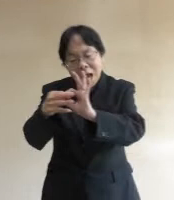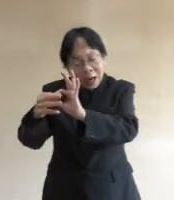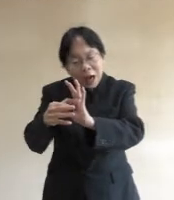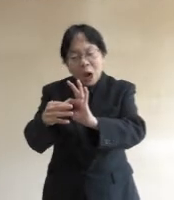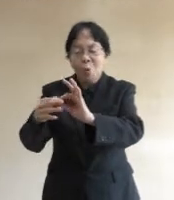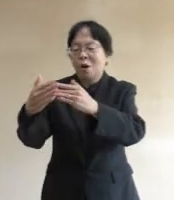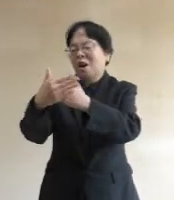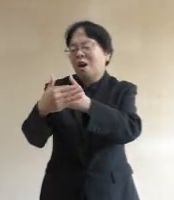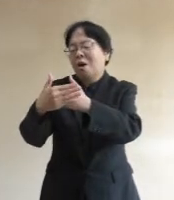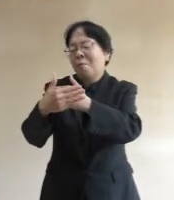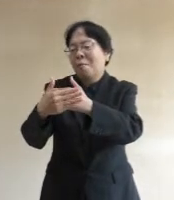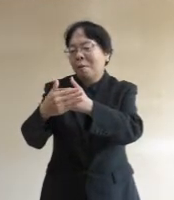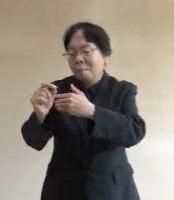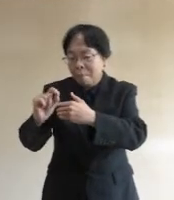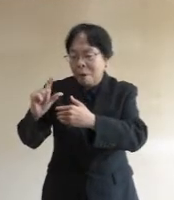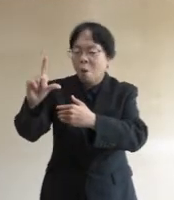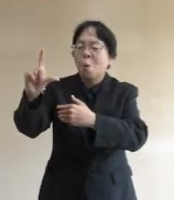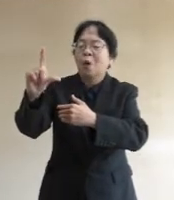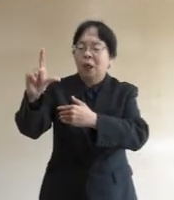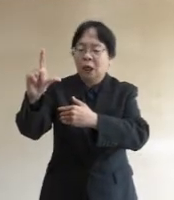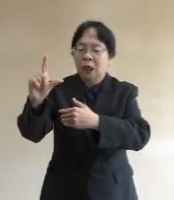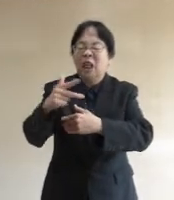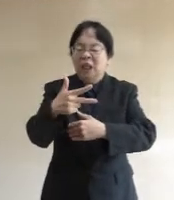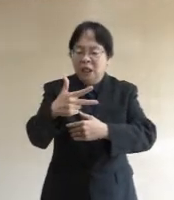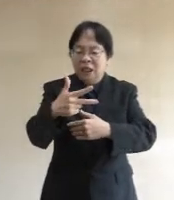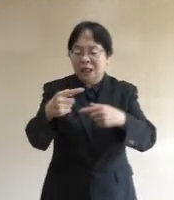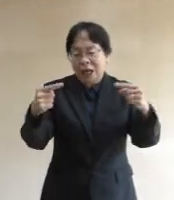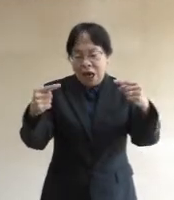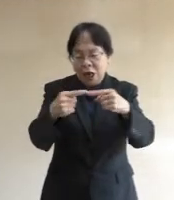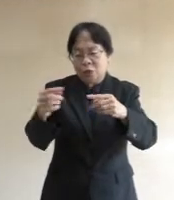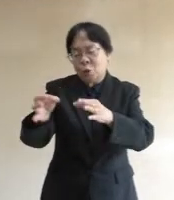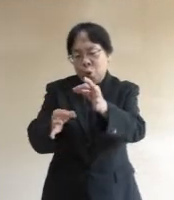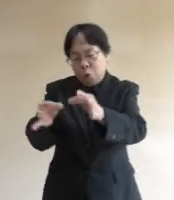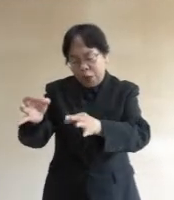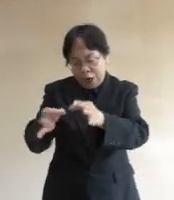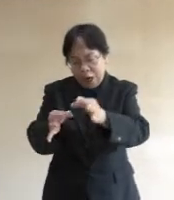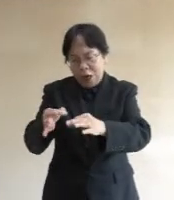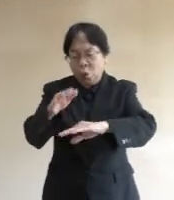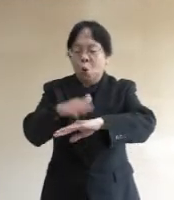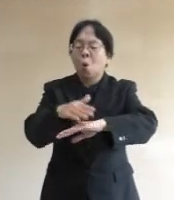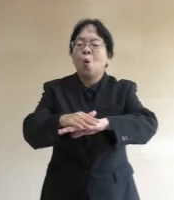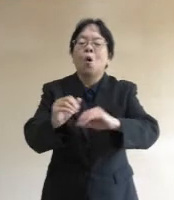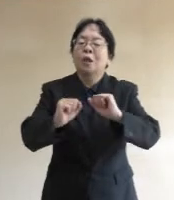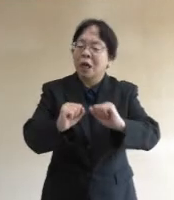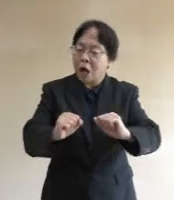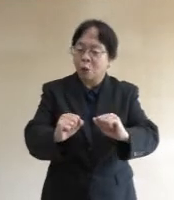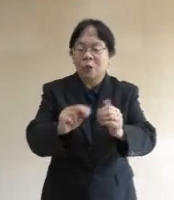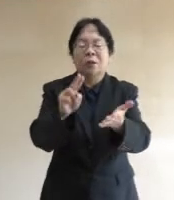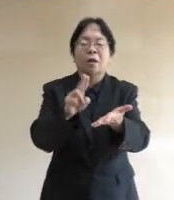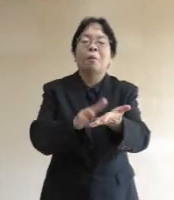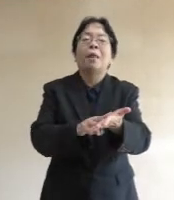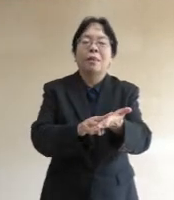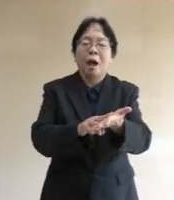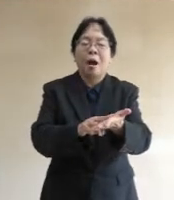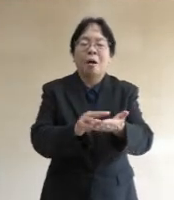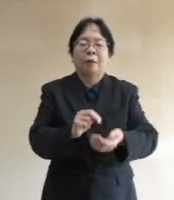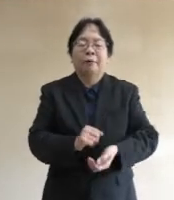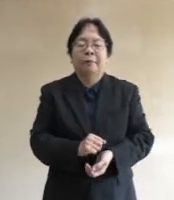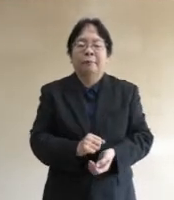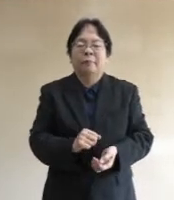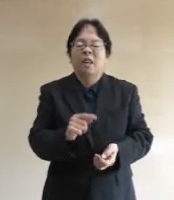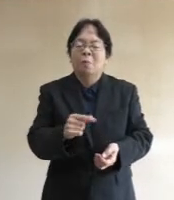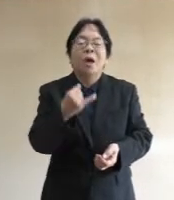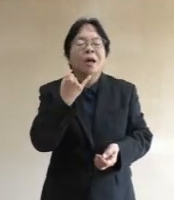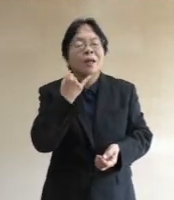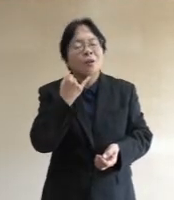なりウエイトとして市が関わる部分としてはこっちが大きいんで、じゃあ市が直営でやるっていう形になったんですけども